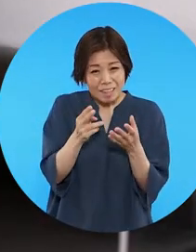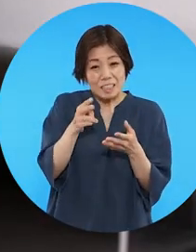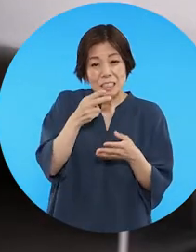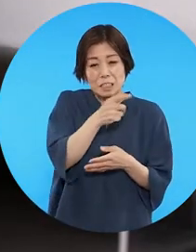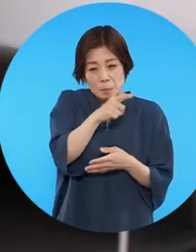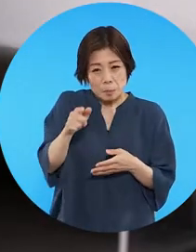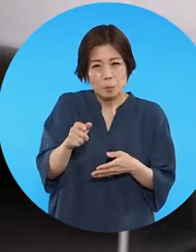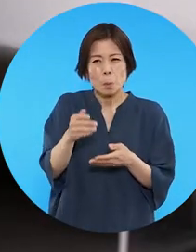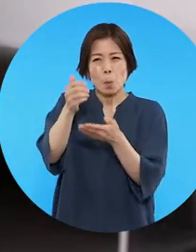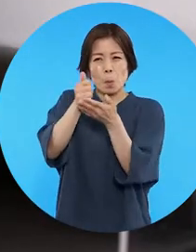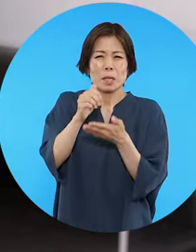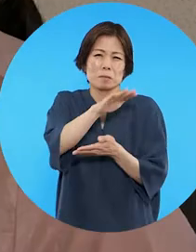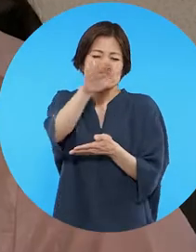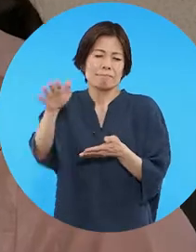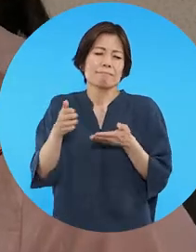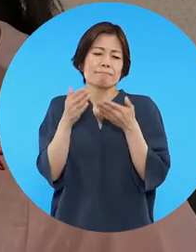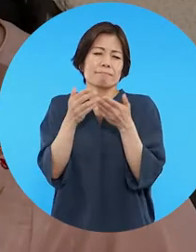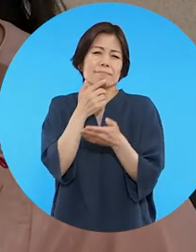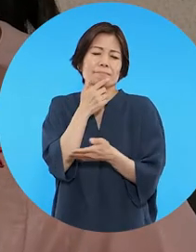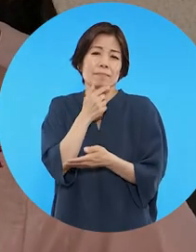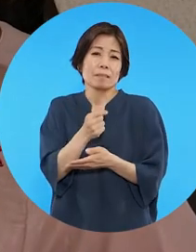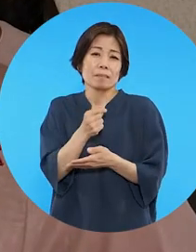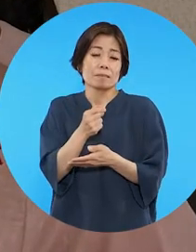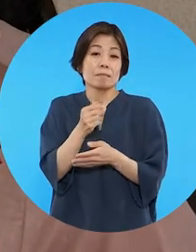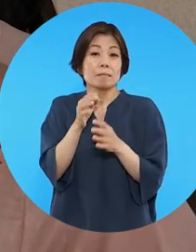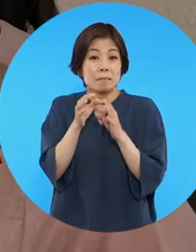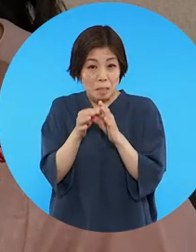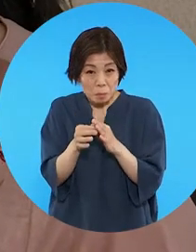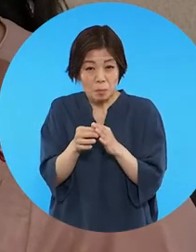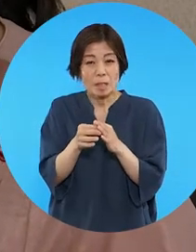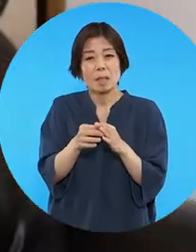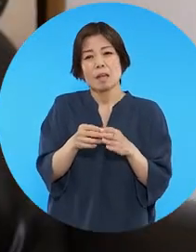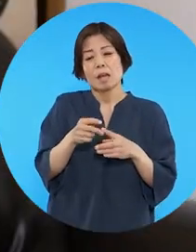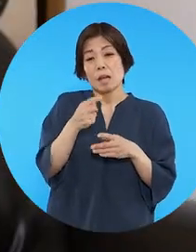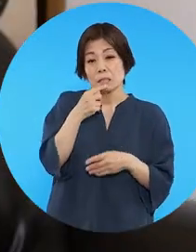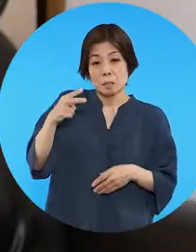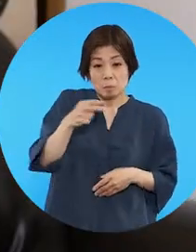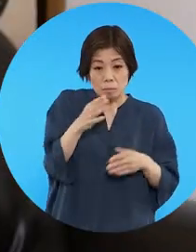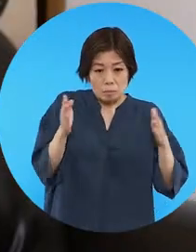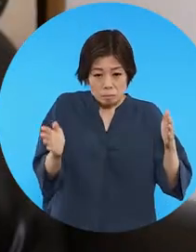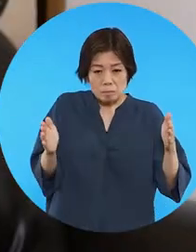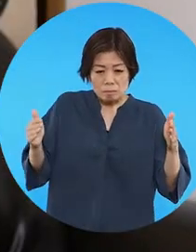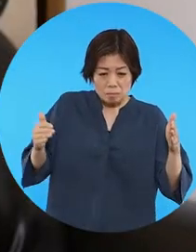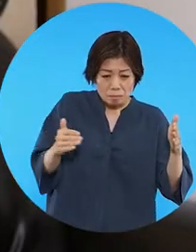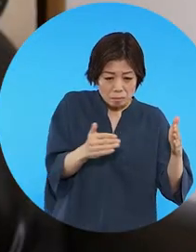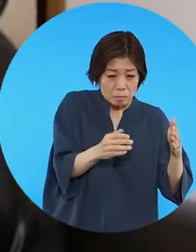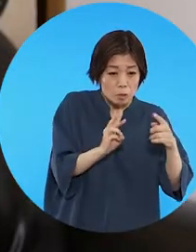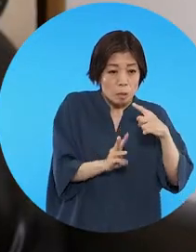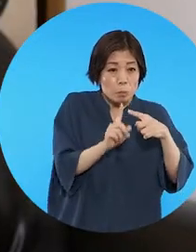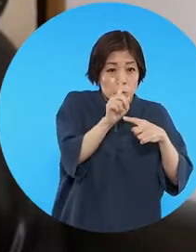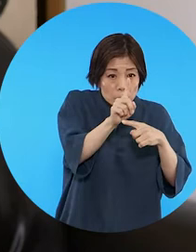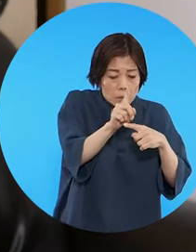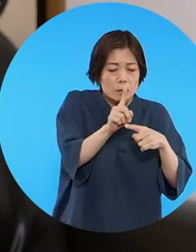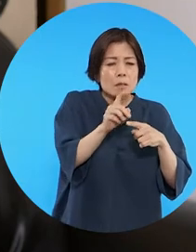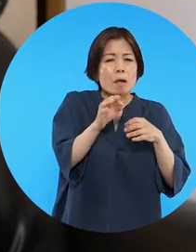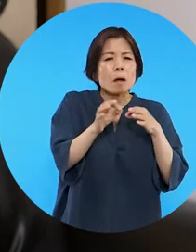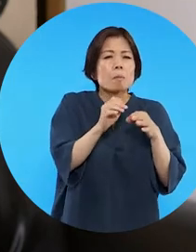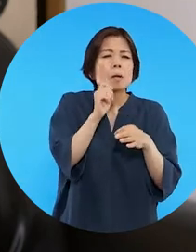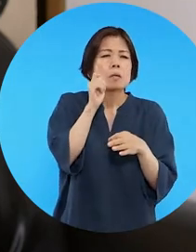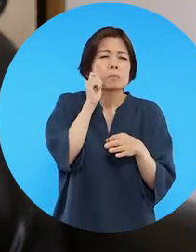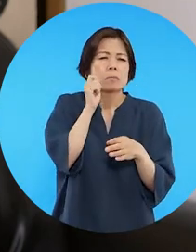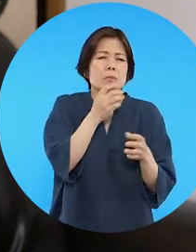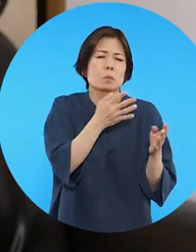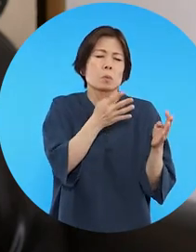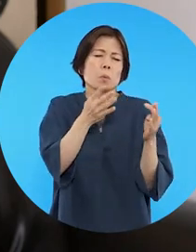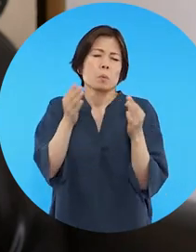提供したいというので賞味期限の、ね、3分の1ぐらいを過ぎちゃうともうお店に扱ってくれないよという流